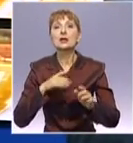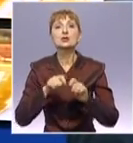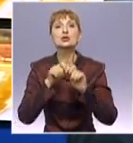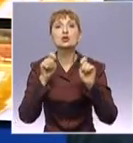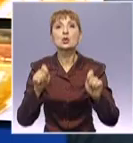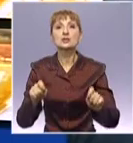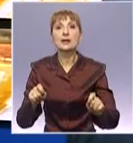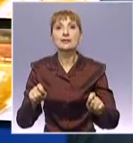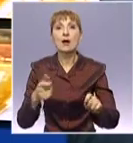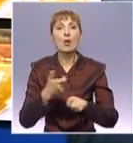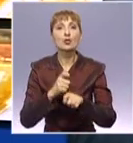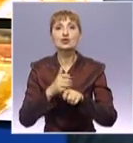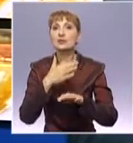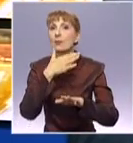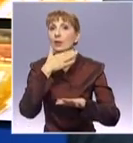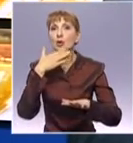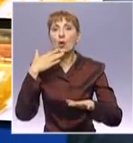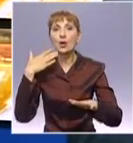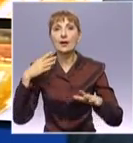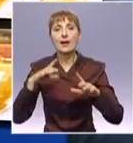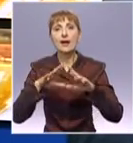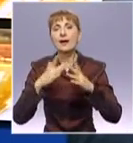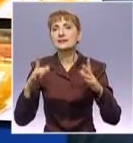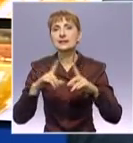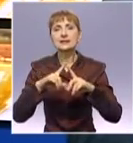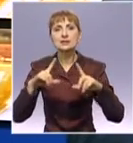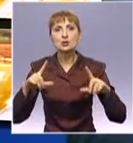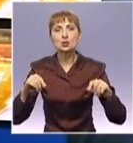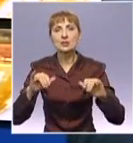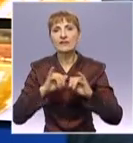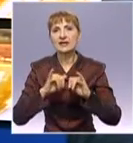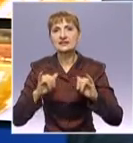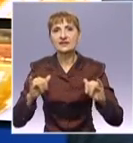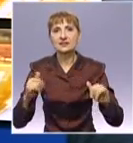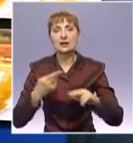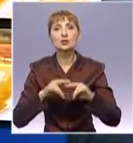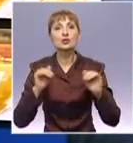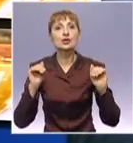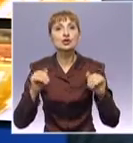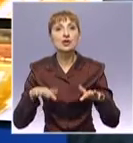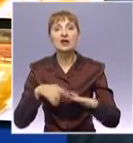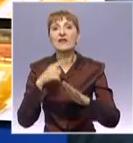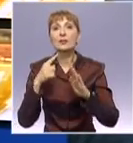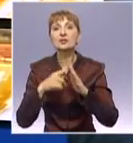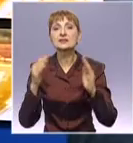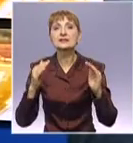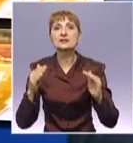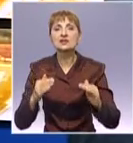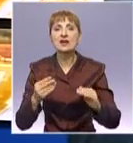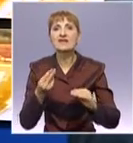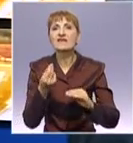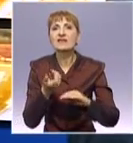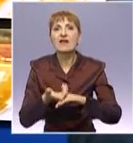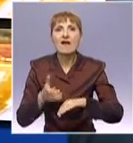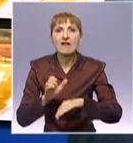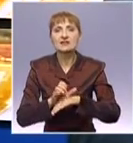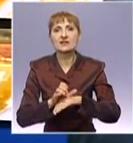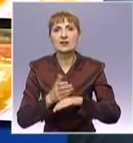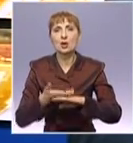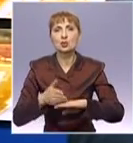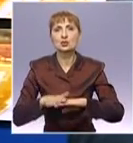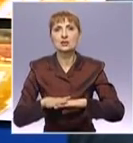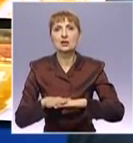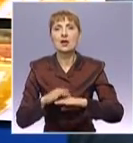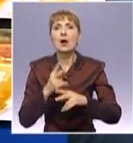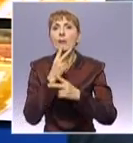создано очень много институтов развития, которые решали вопросы снижения финансовой нагрузки,